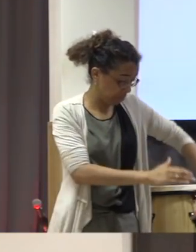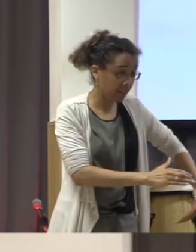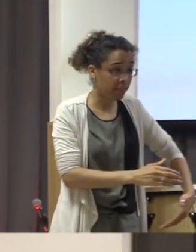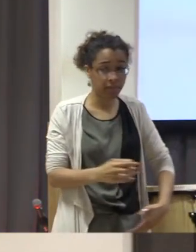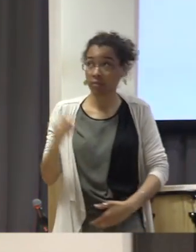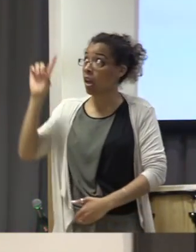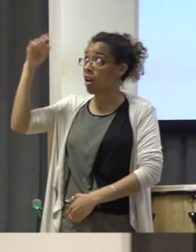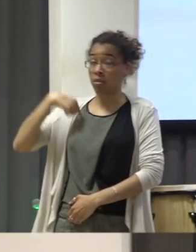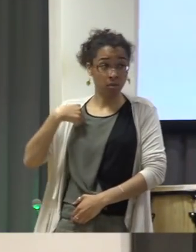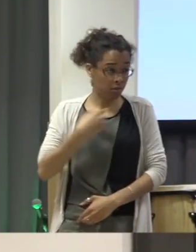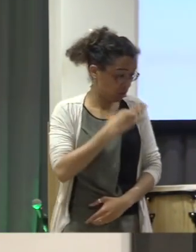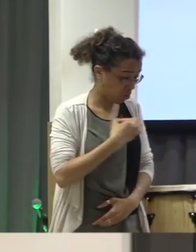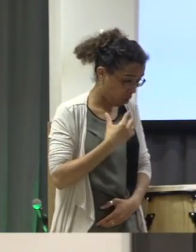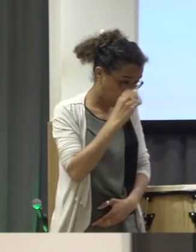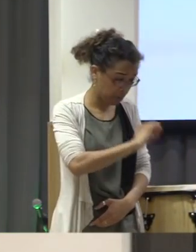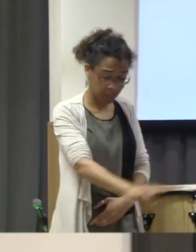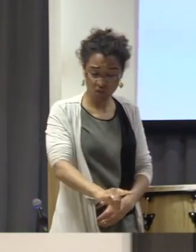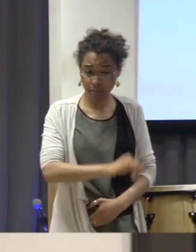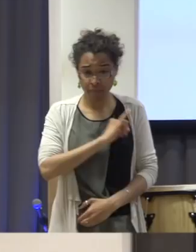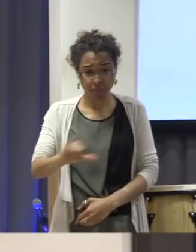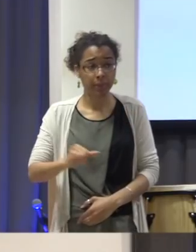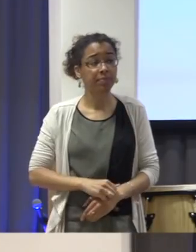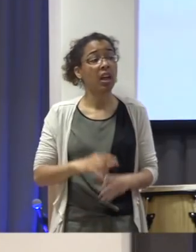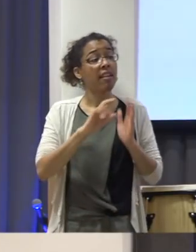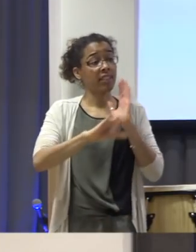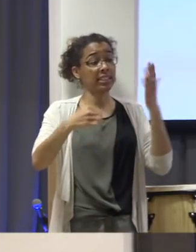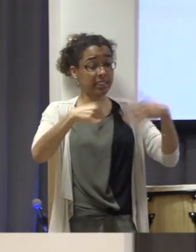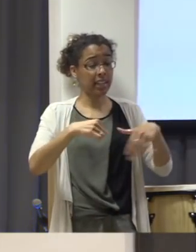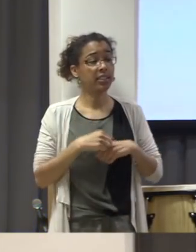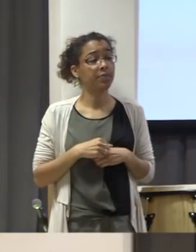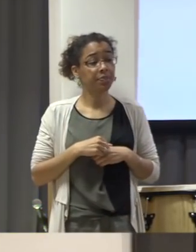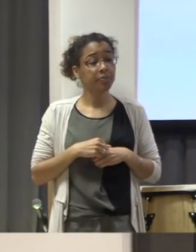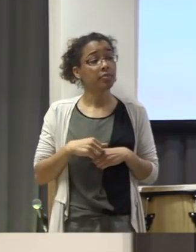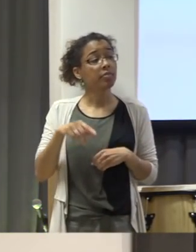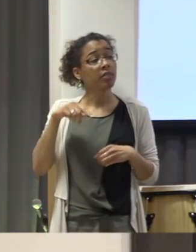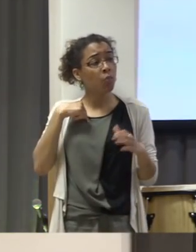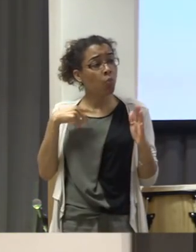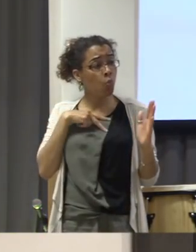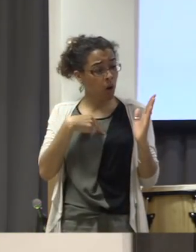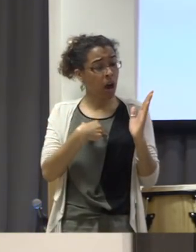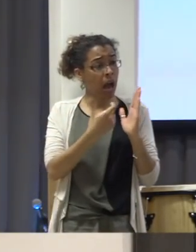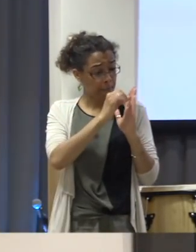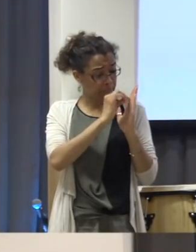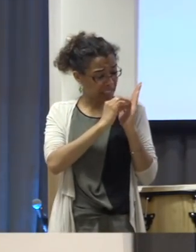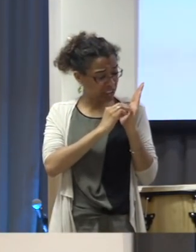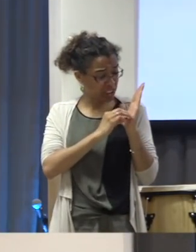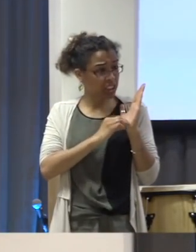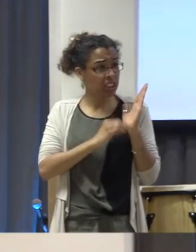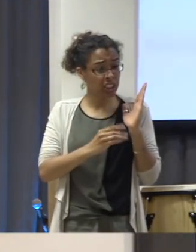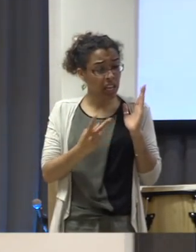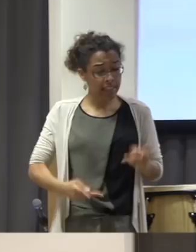l'oublierait, moi je t'oublierai point. Verset 16. J'étais gravé sur mes mains. Tes murs sont toujours devant mes